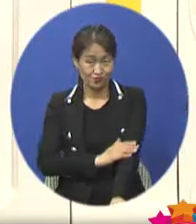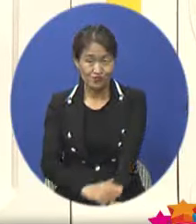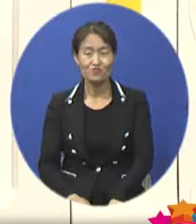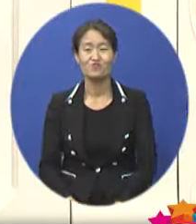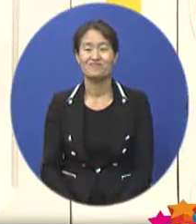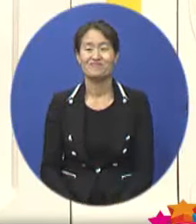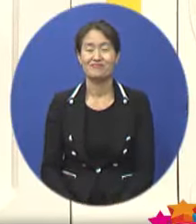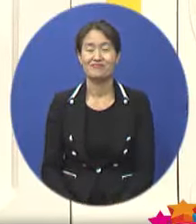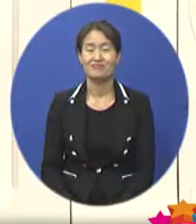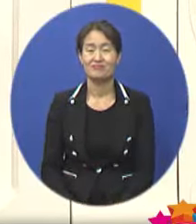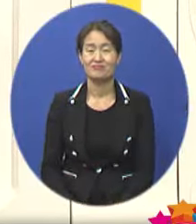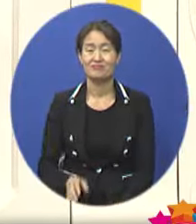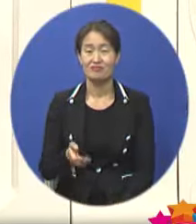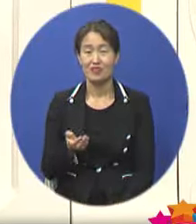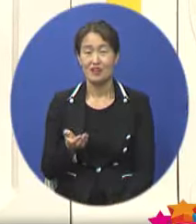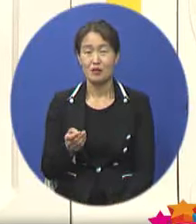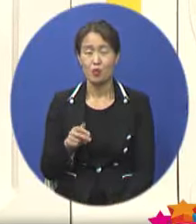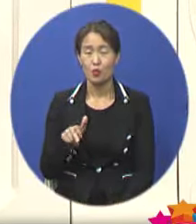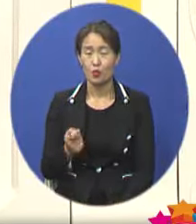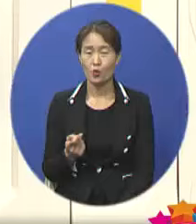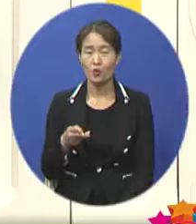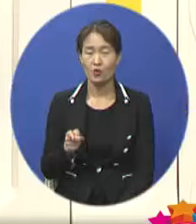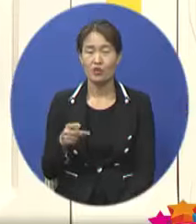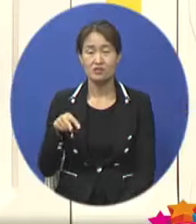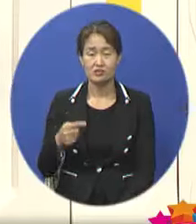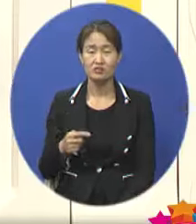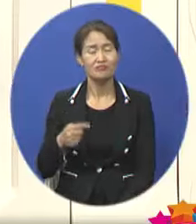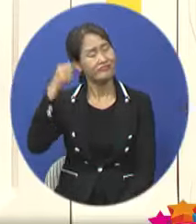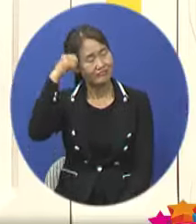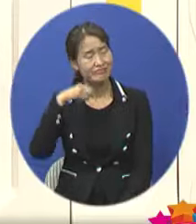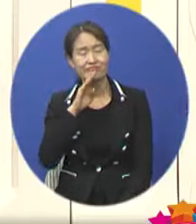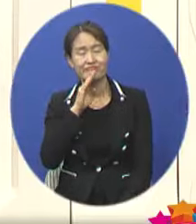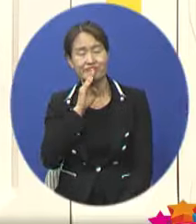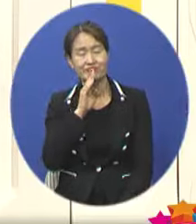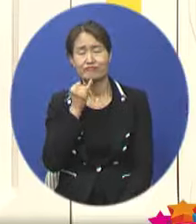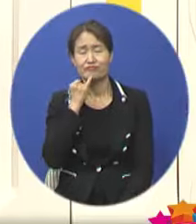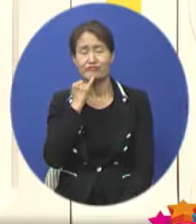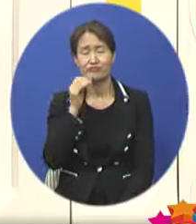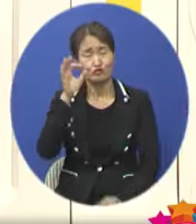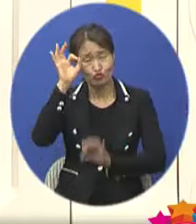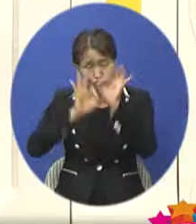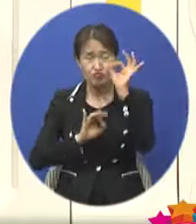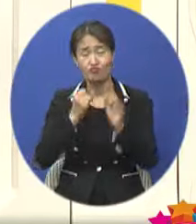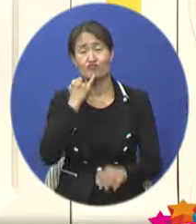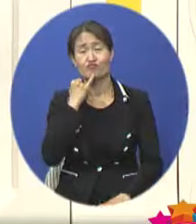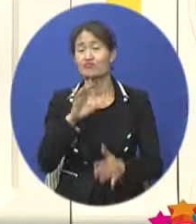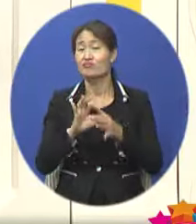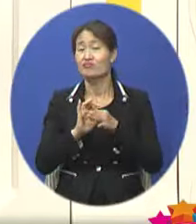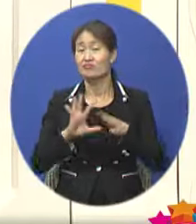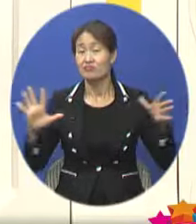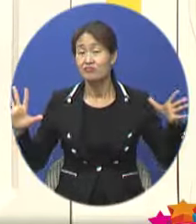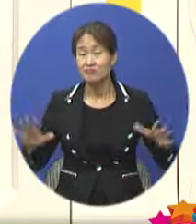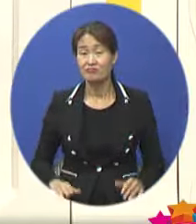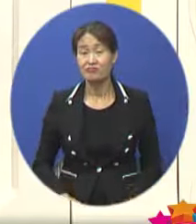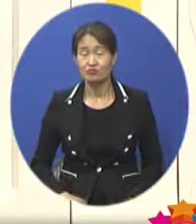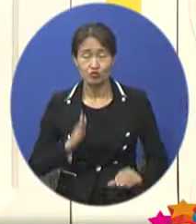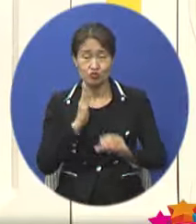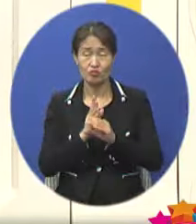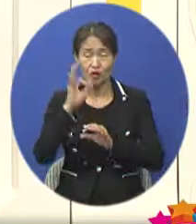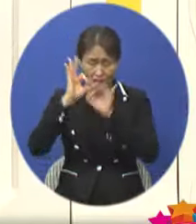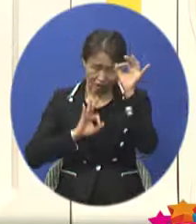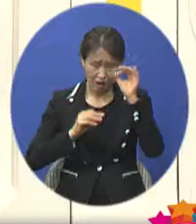주셨어요. 뭐 앞에는 코러스 느낌인 거니까 그냥 네. 뭐 이렇게 네? 좀 놓치셔도 상관없는 거거든요, 사실. 아 중간에 조금